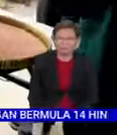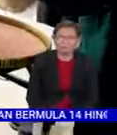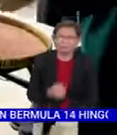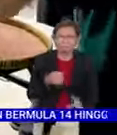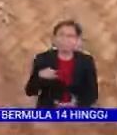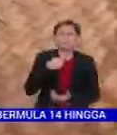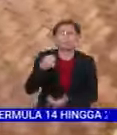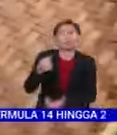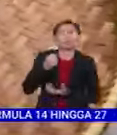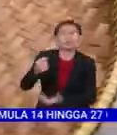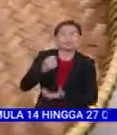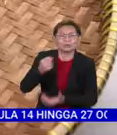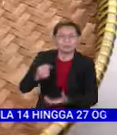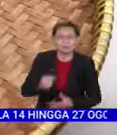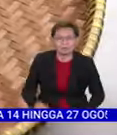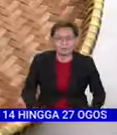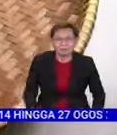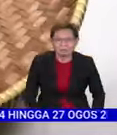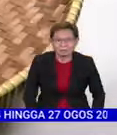goyang.